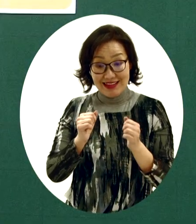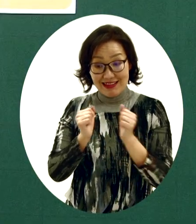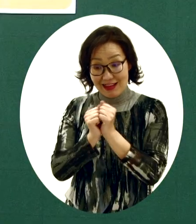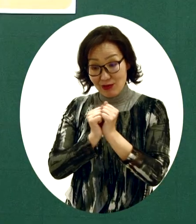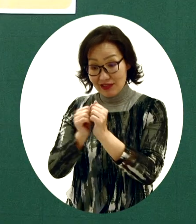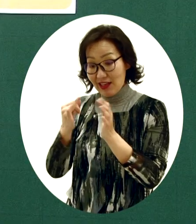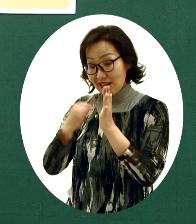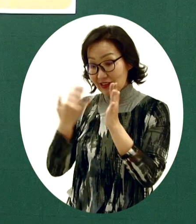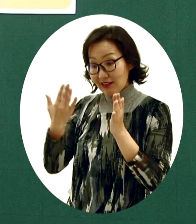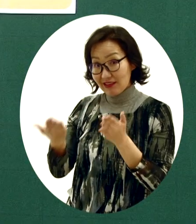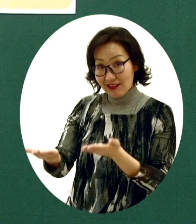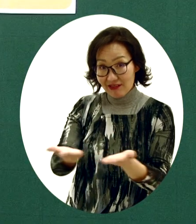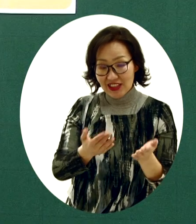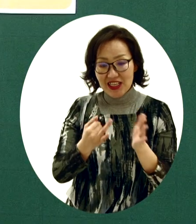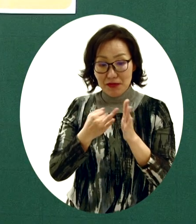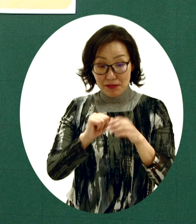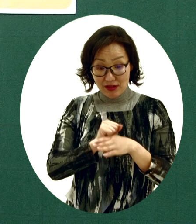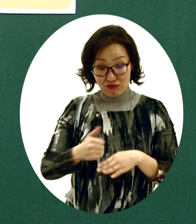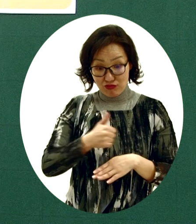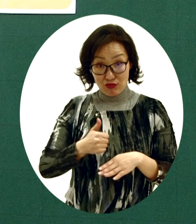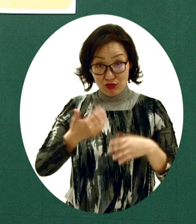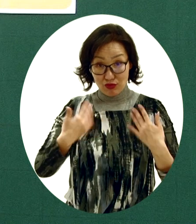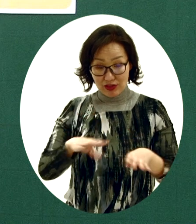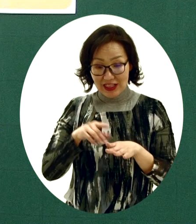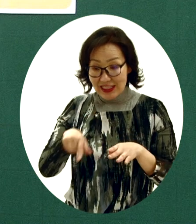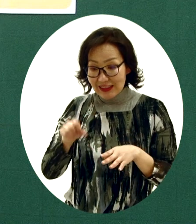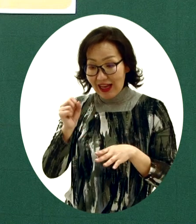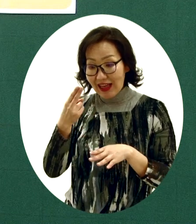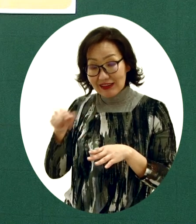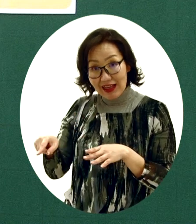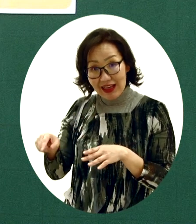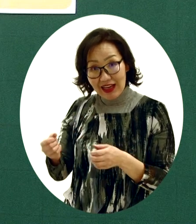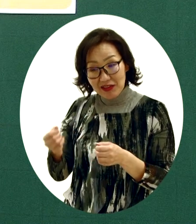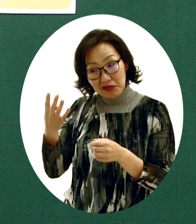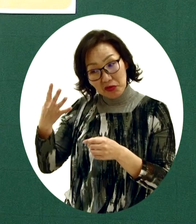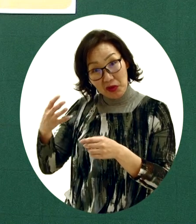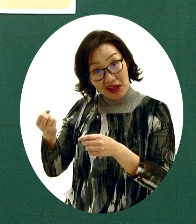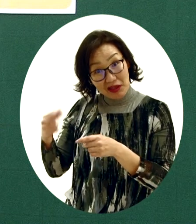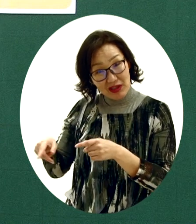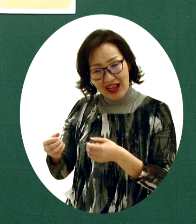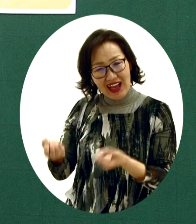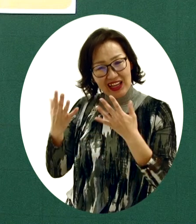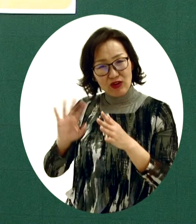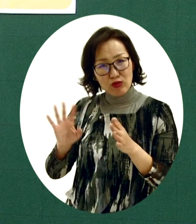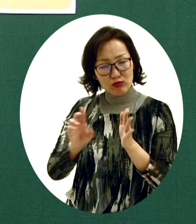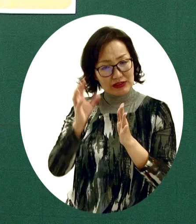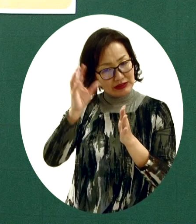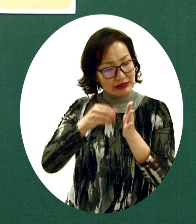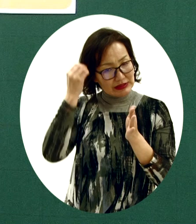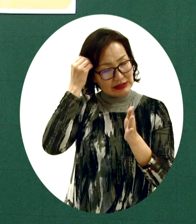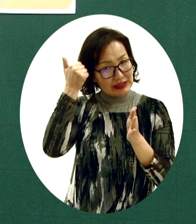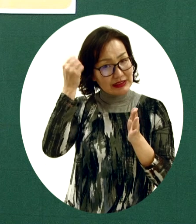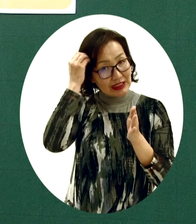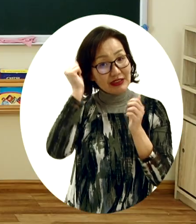Найзуудтай илтгэл тавьчихаас өмнө бүгдээрээ бэлтгэлийн сайн хангасан тохиолдолд эдгээр алдаануудыг гарахгүй байх бүрэн боломжтой гэдгийг санаж